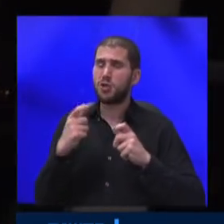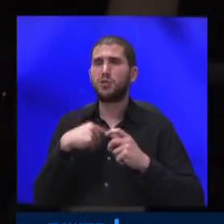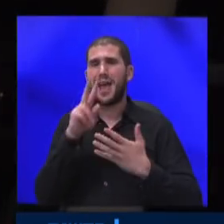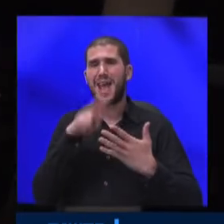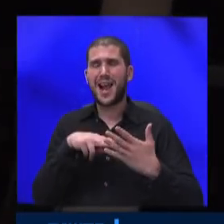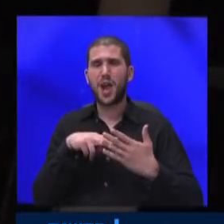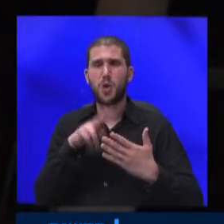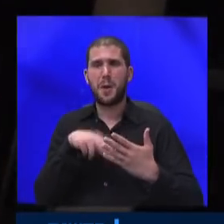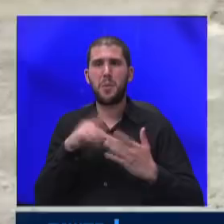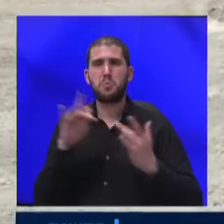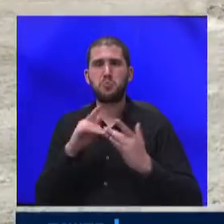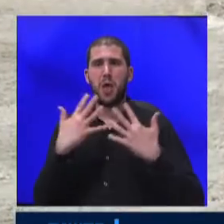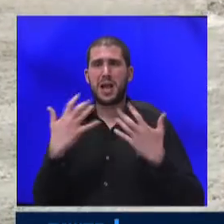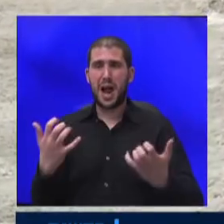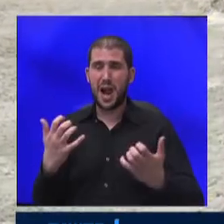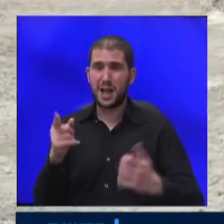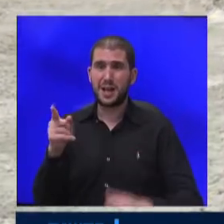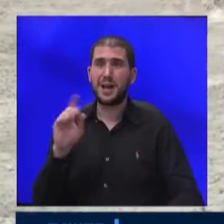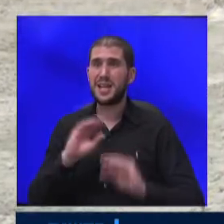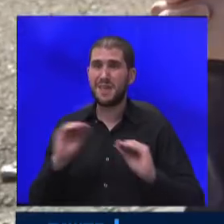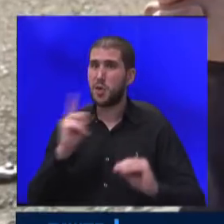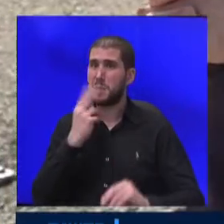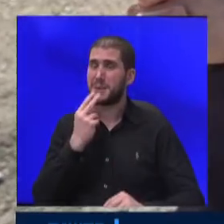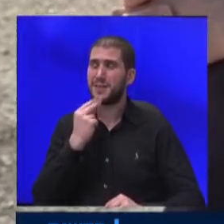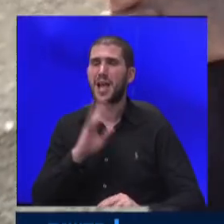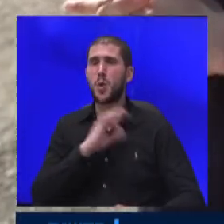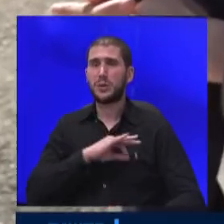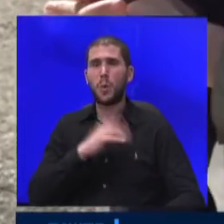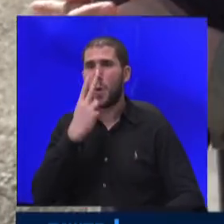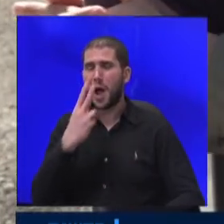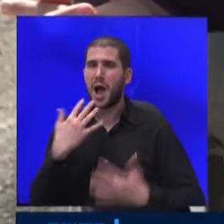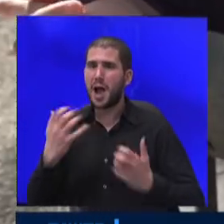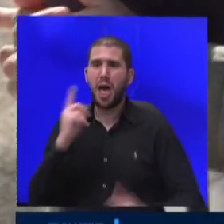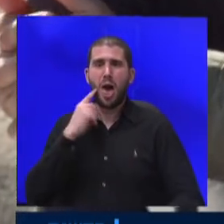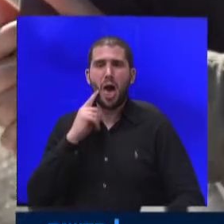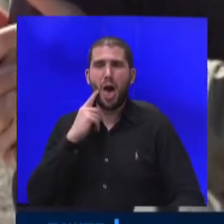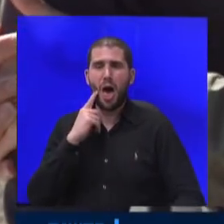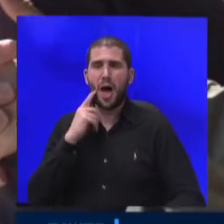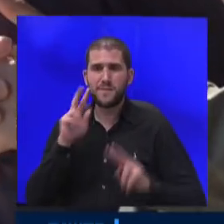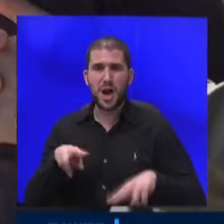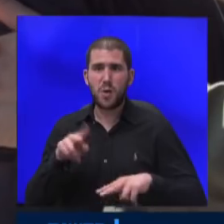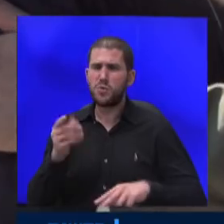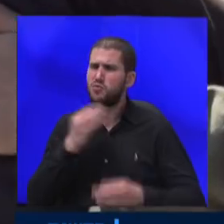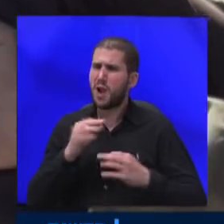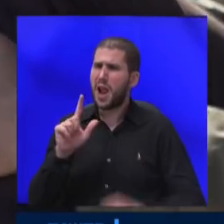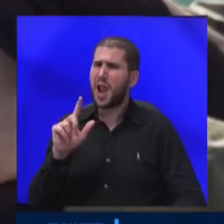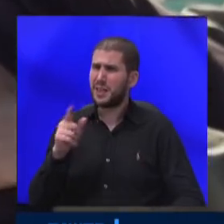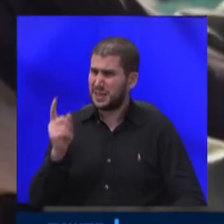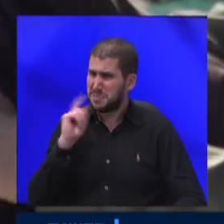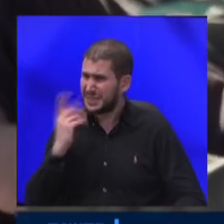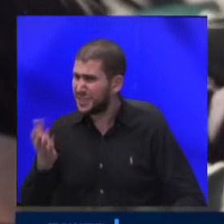את המחזה מול קהל. יבגני, הרי לא מדבר עברית, הוא מדבר רוסית, אבל הוא ראה שהקהל נורא צוחק. ושאל את לנה, "Is it